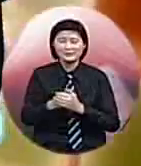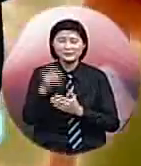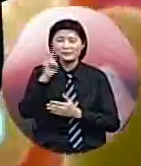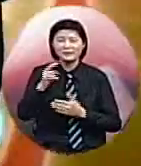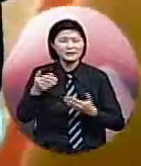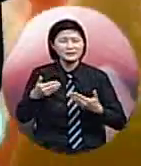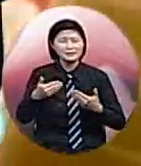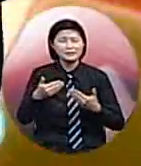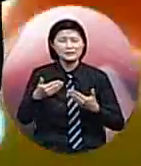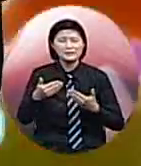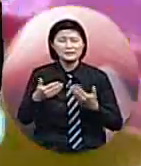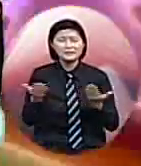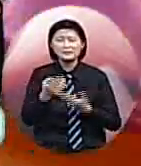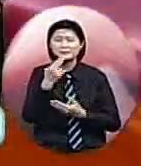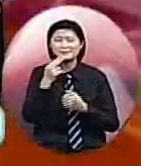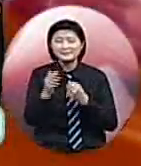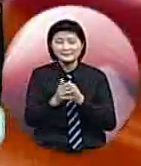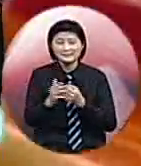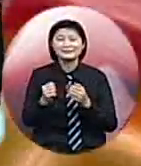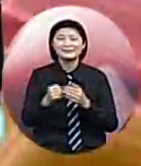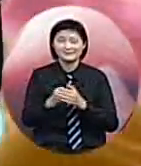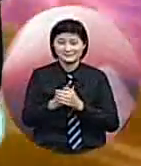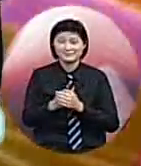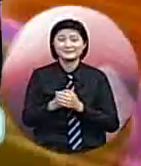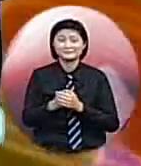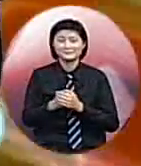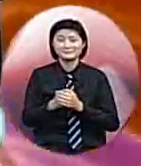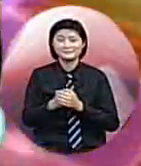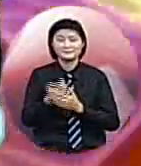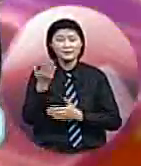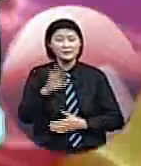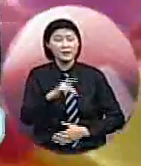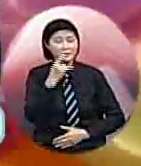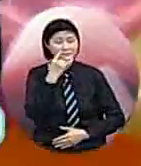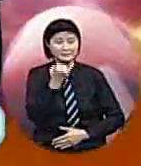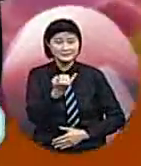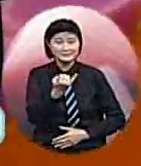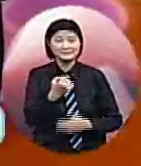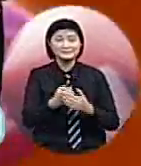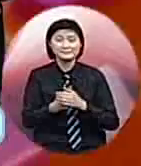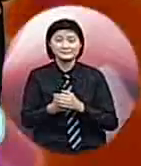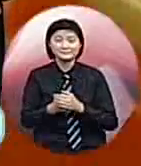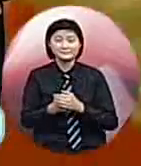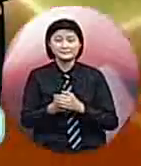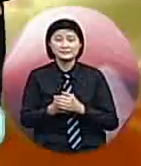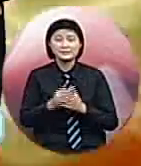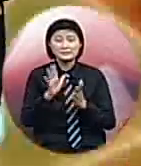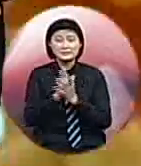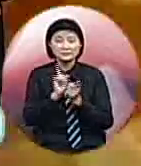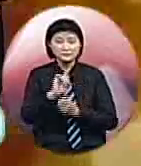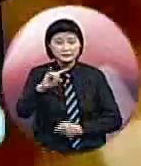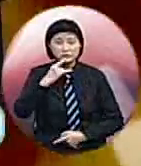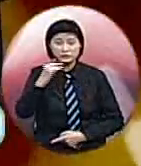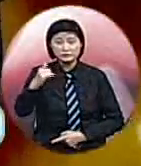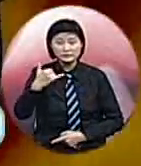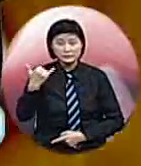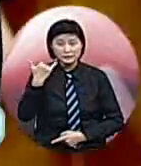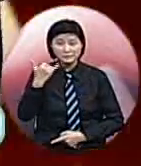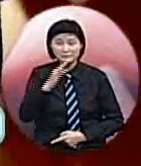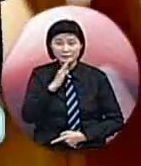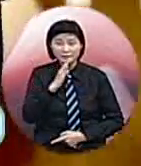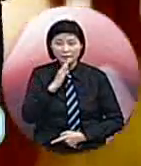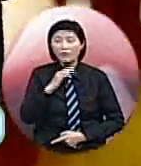노래할 일이 있어야지요. 예예. 네. 예. 근데 예. 어머니 직접 신청을 하셨어요?